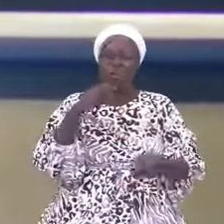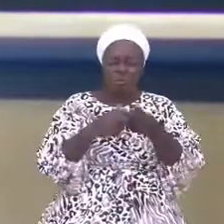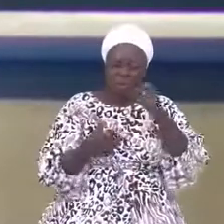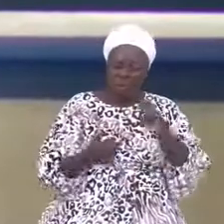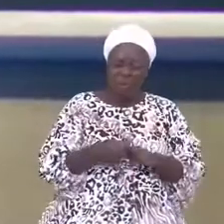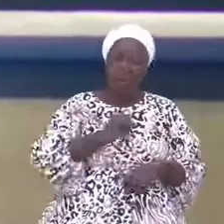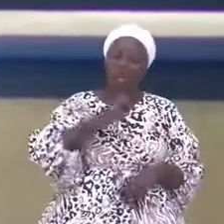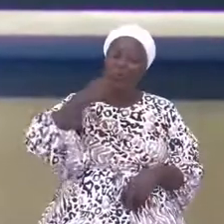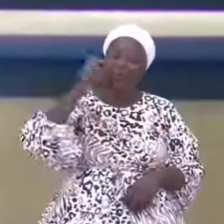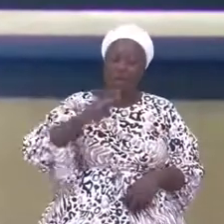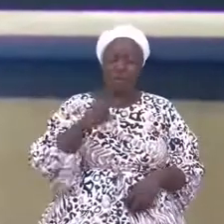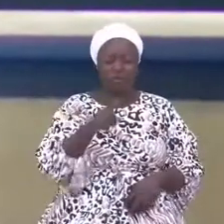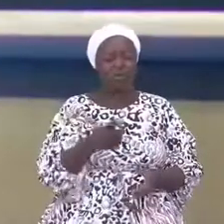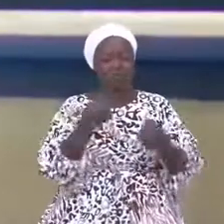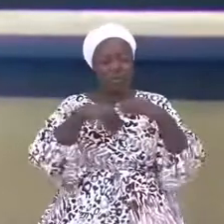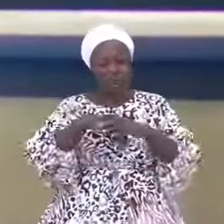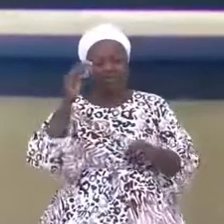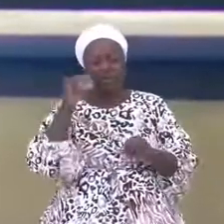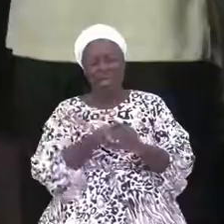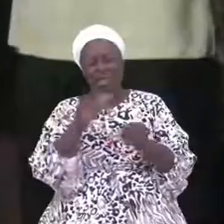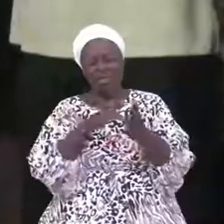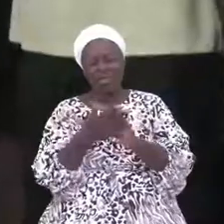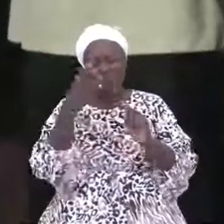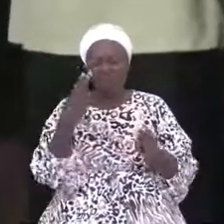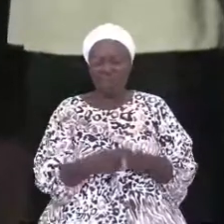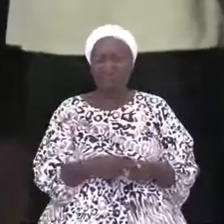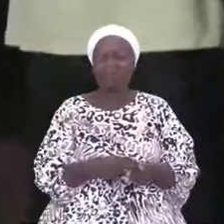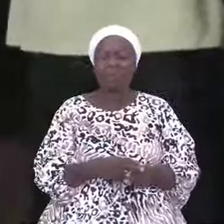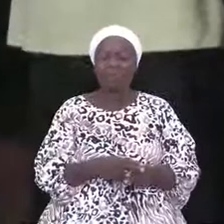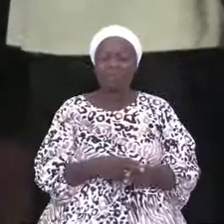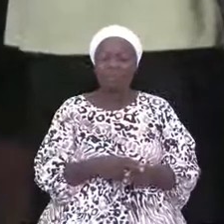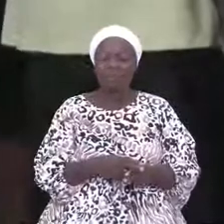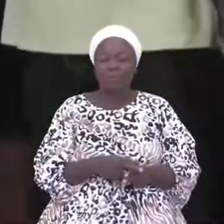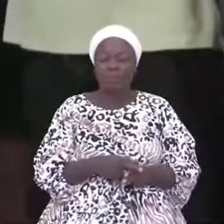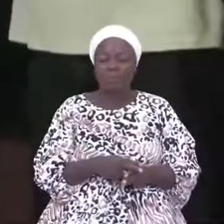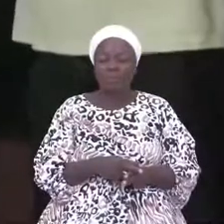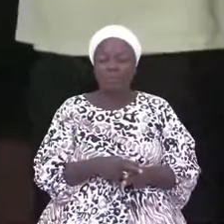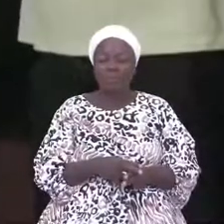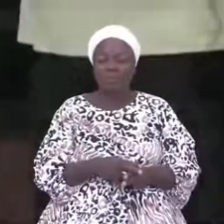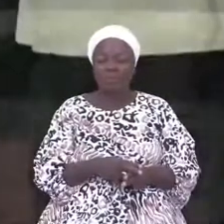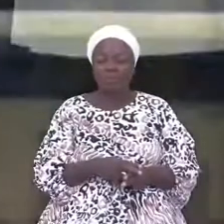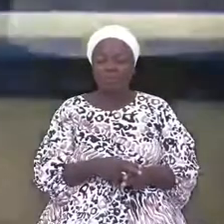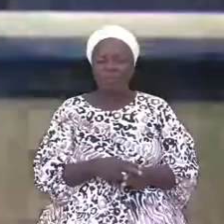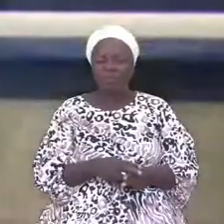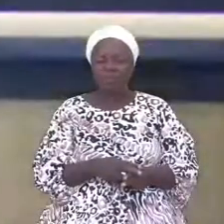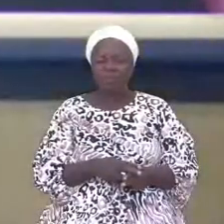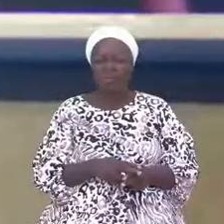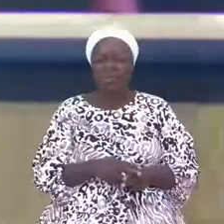montagne de problèmes de longue durée, je te commande, sors au nom de Jésus.